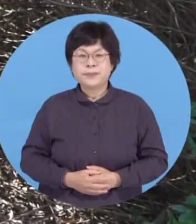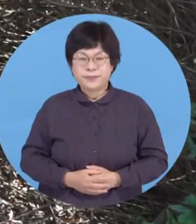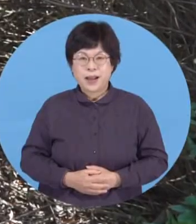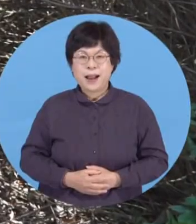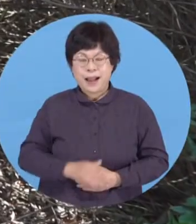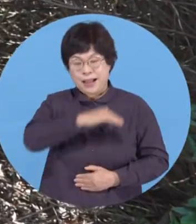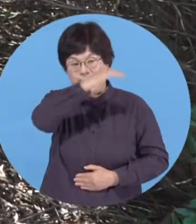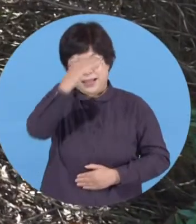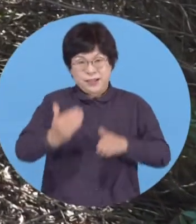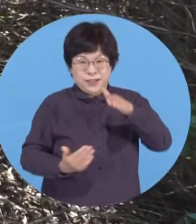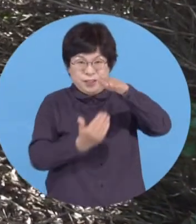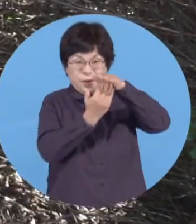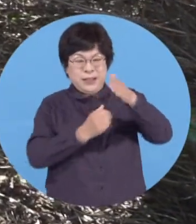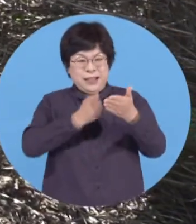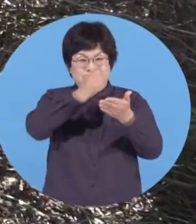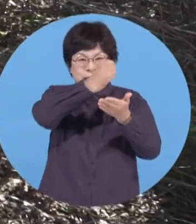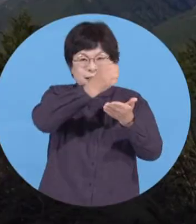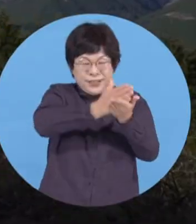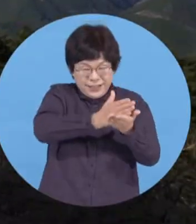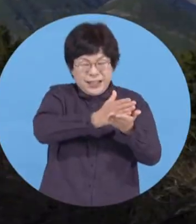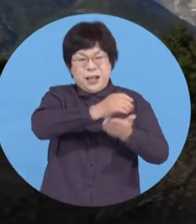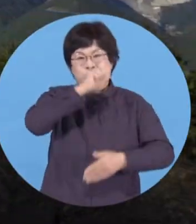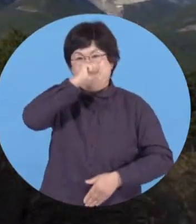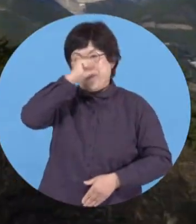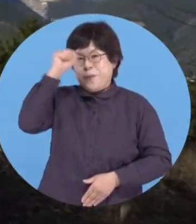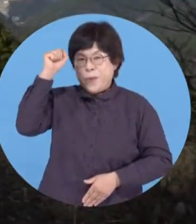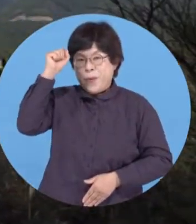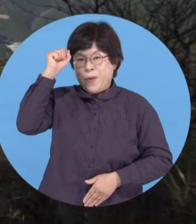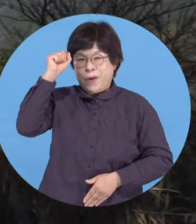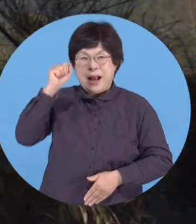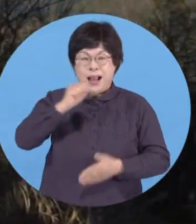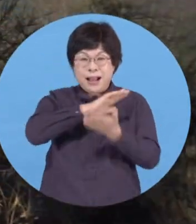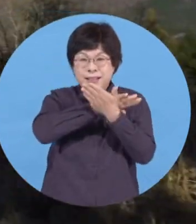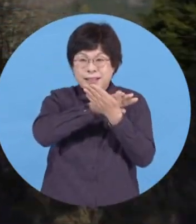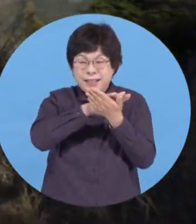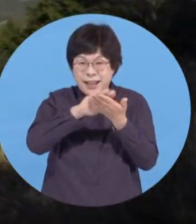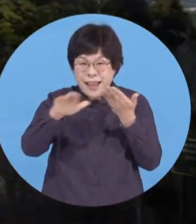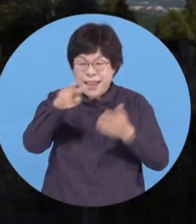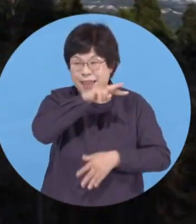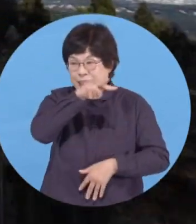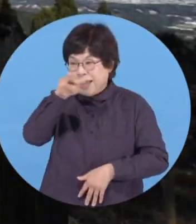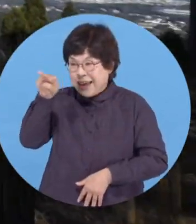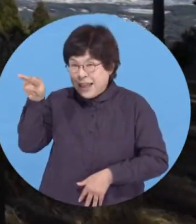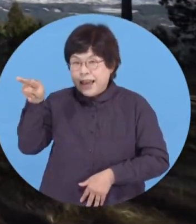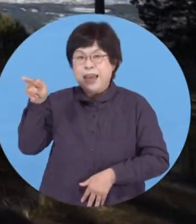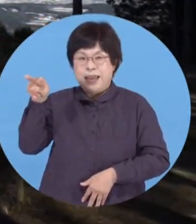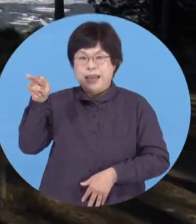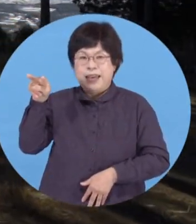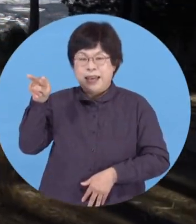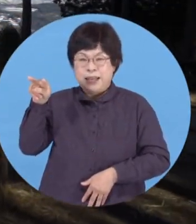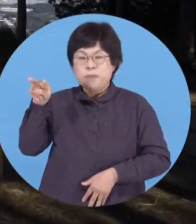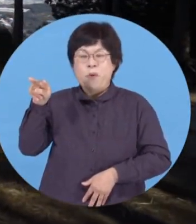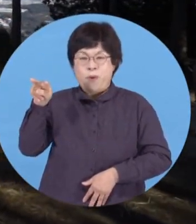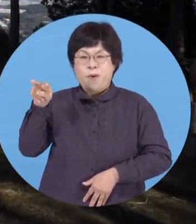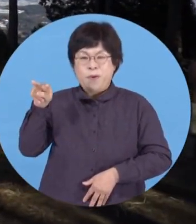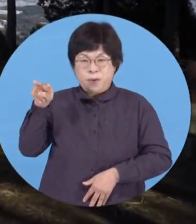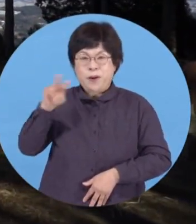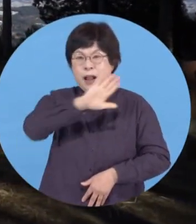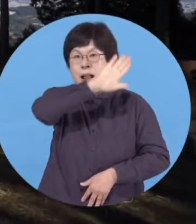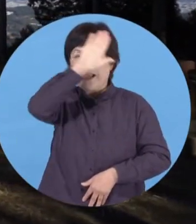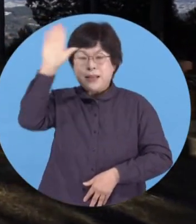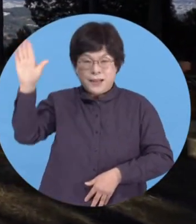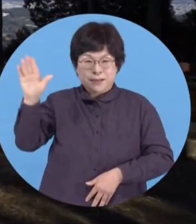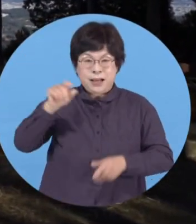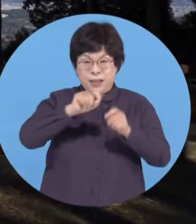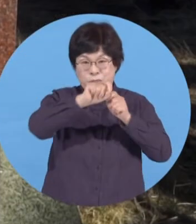山頂だ、着いた。うわー綺麗、晴れてて見渡せますね遠くの